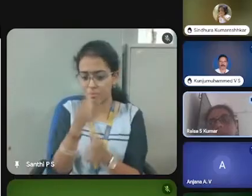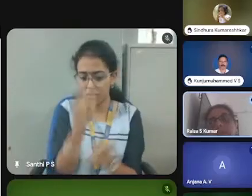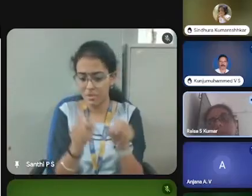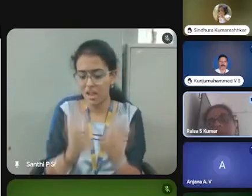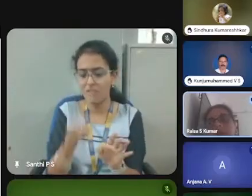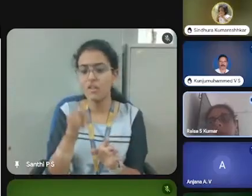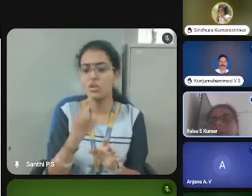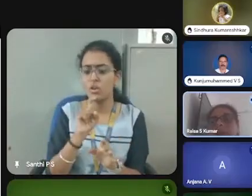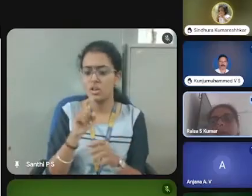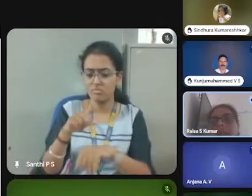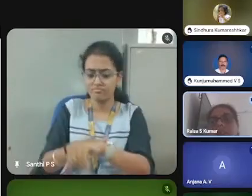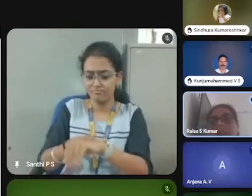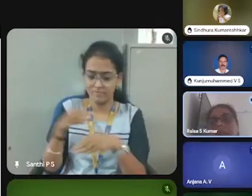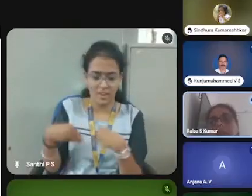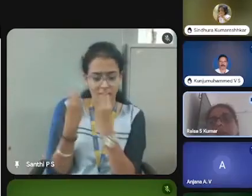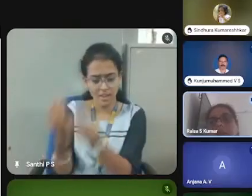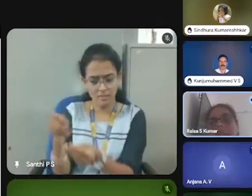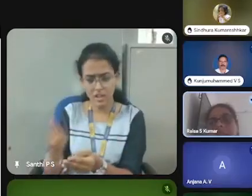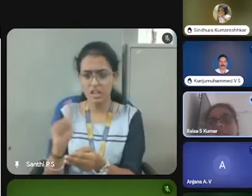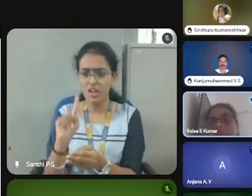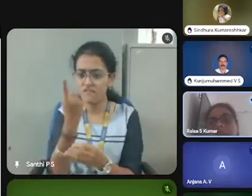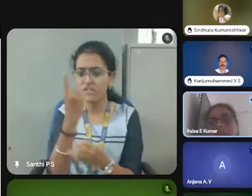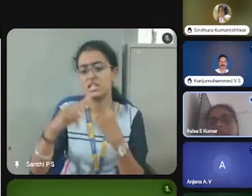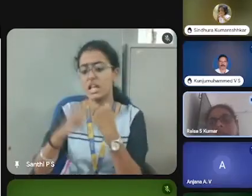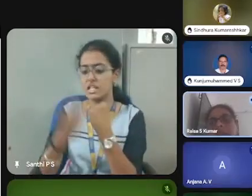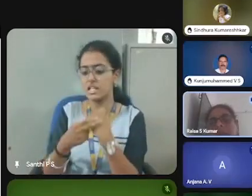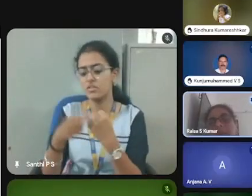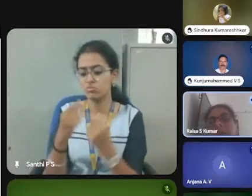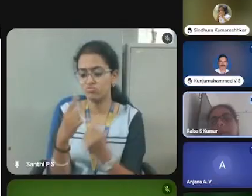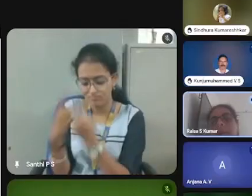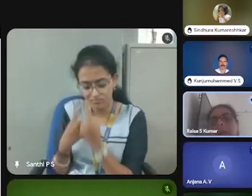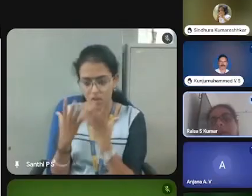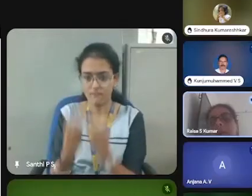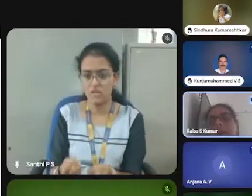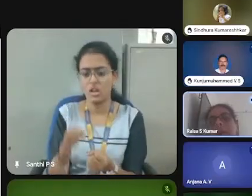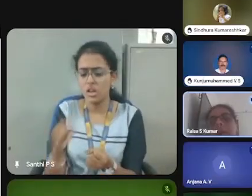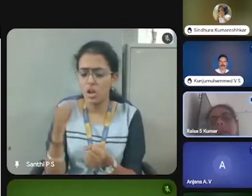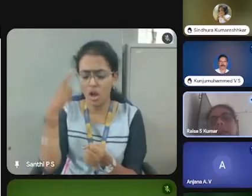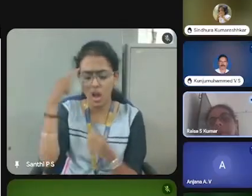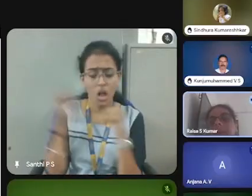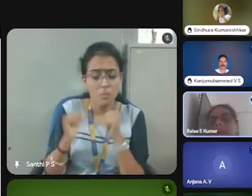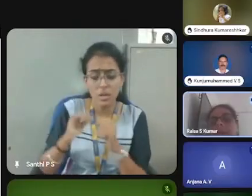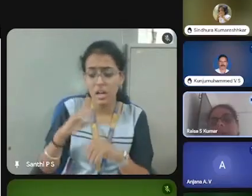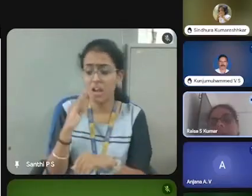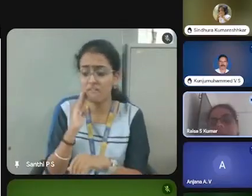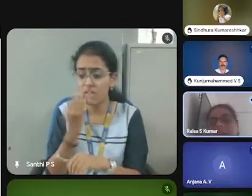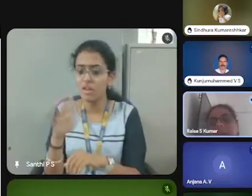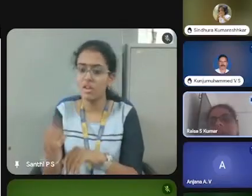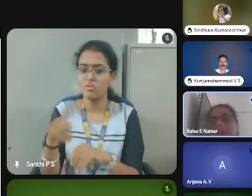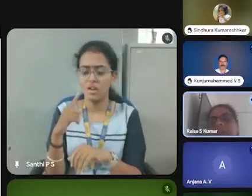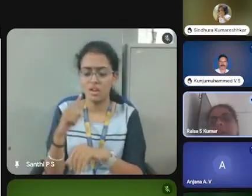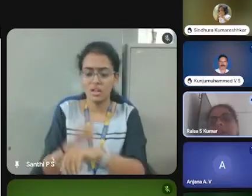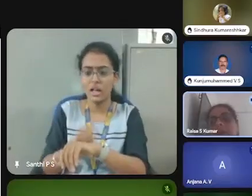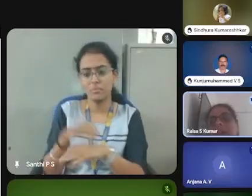സോ ഇവിടെ ഉള്ള ക്ലിനീഷ്യൻ എന്തായാലും ഒരു അസസ്മെന്റ് എടുക്കും. മാം എപ്പോഴാണ് മാമിന് കംഫർട്ടബിൾ എന്ന് പറഞ്ഞാല് സമയം പറഞ്ഞാൽ മതി.